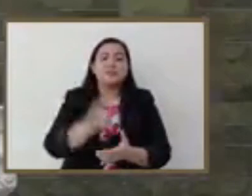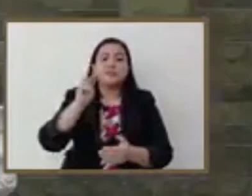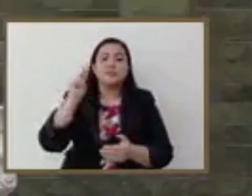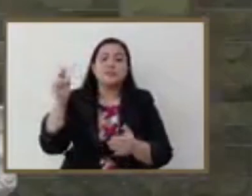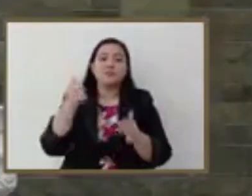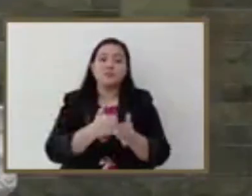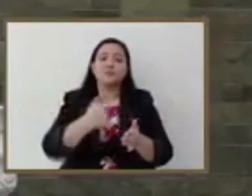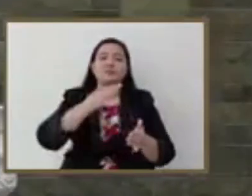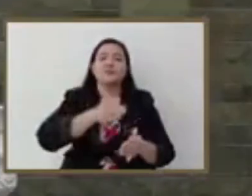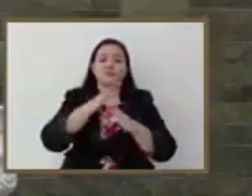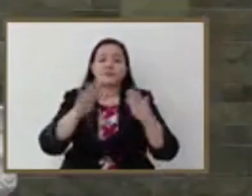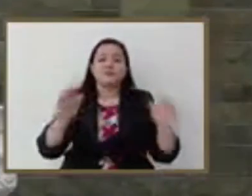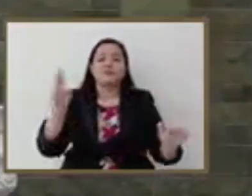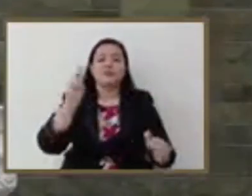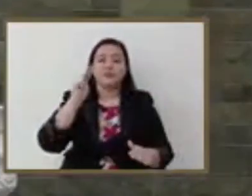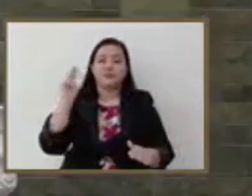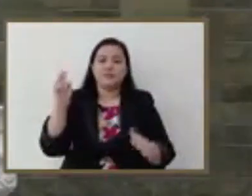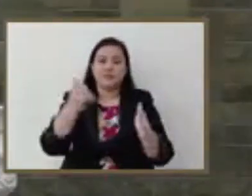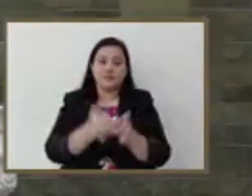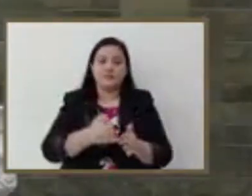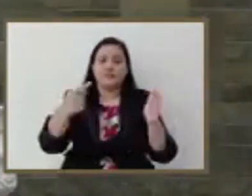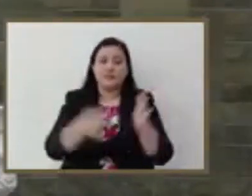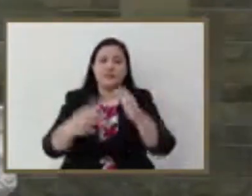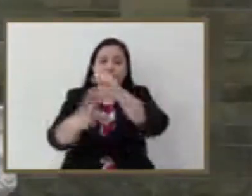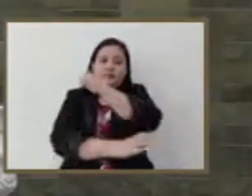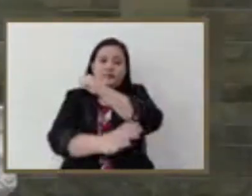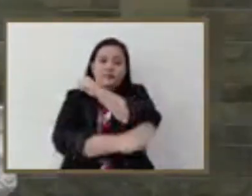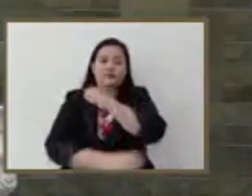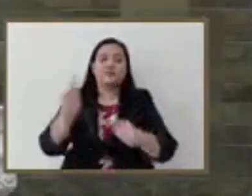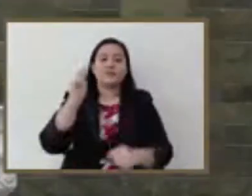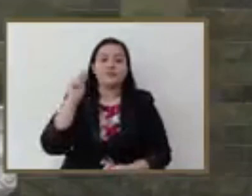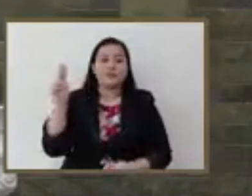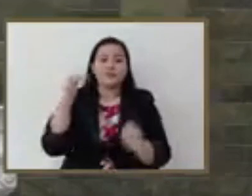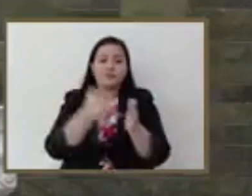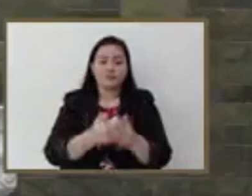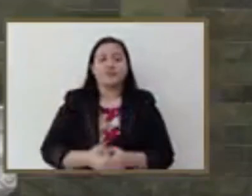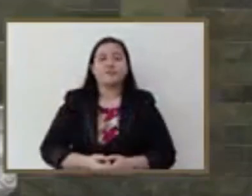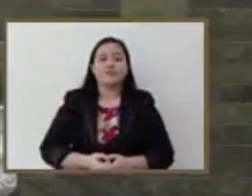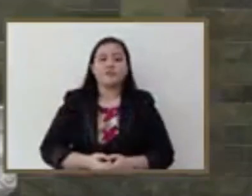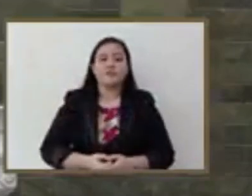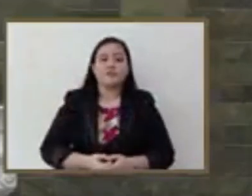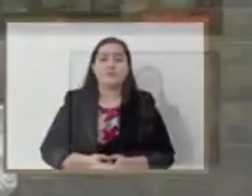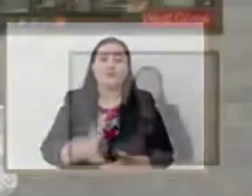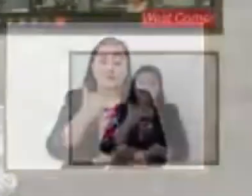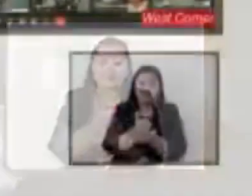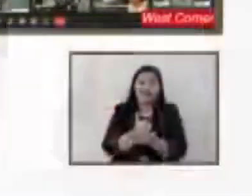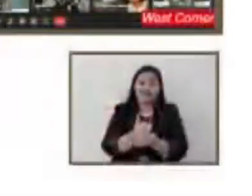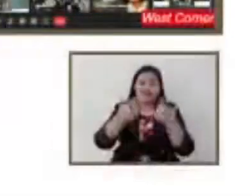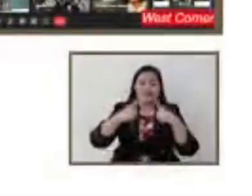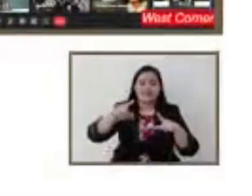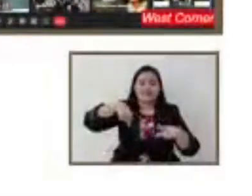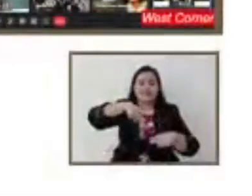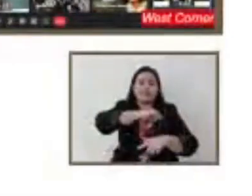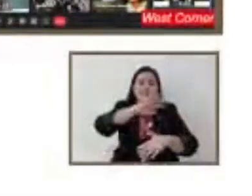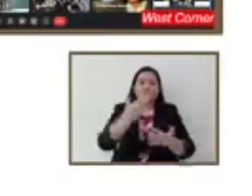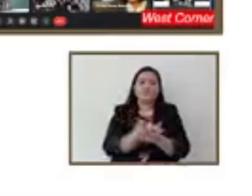it. This country need it. That's why I don't want to miss the church. Shall we all stand, please? Father, thank